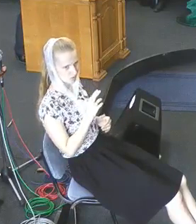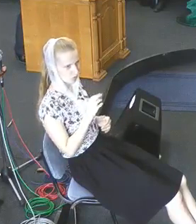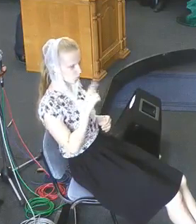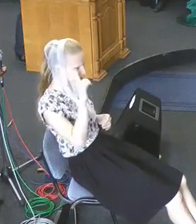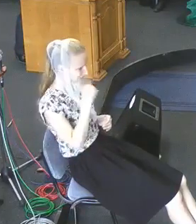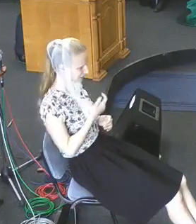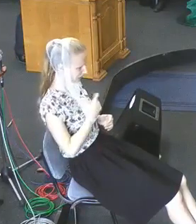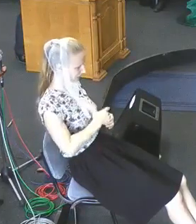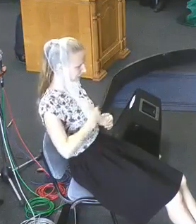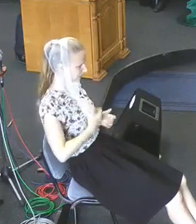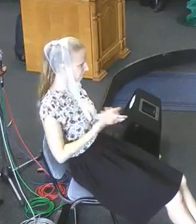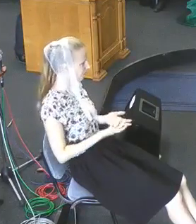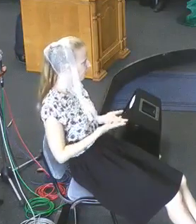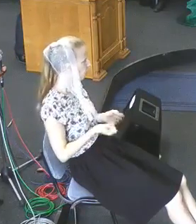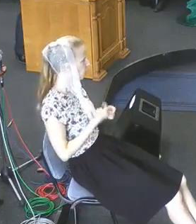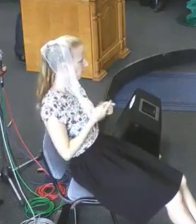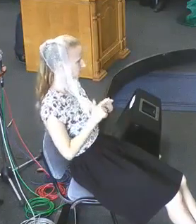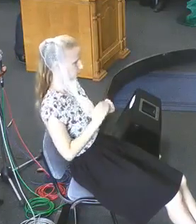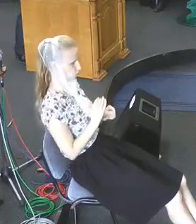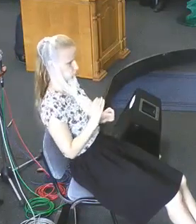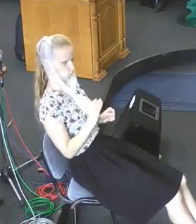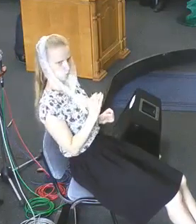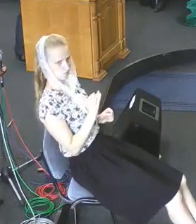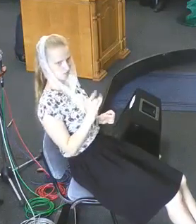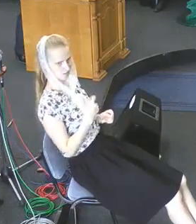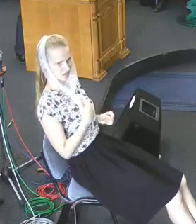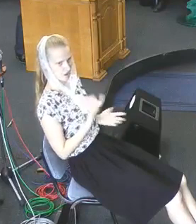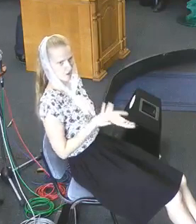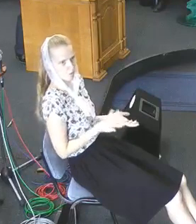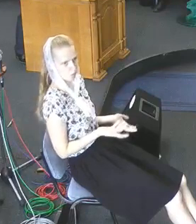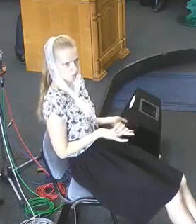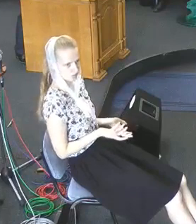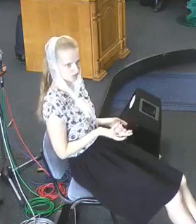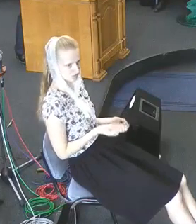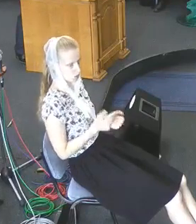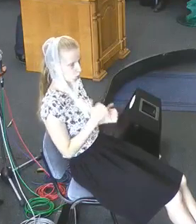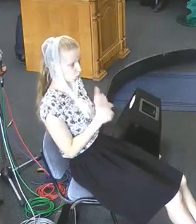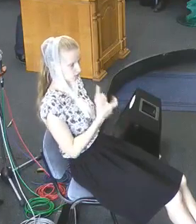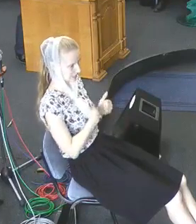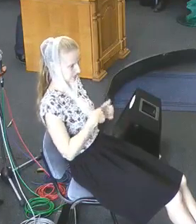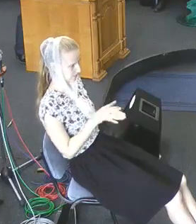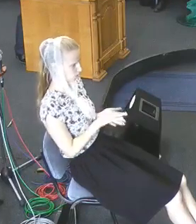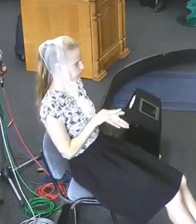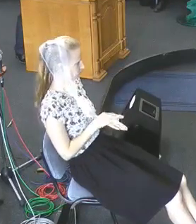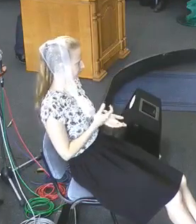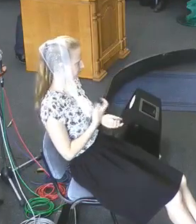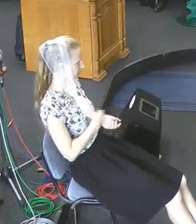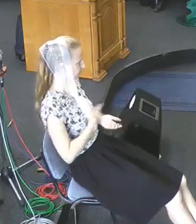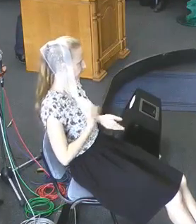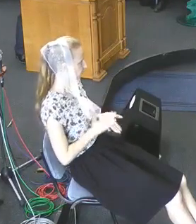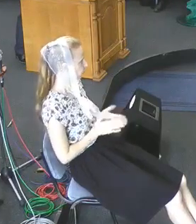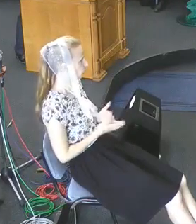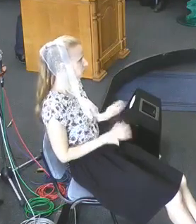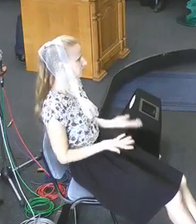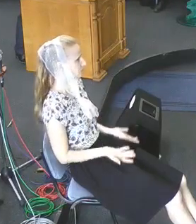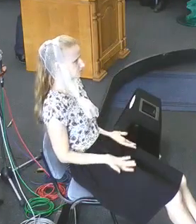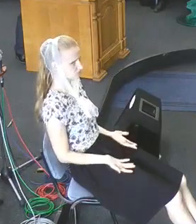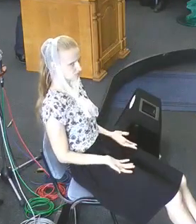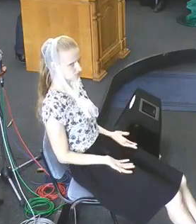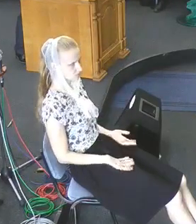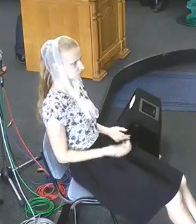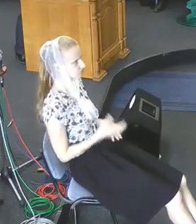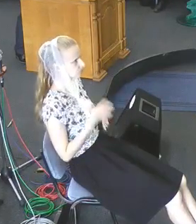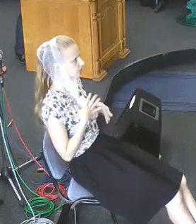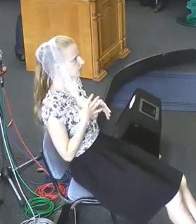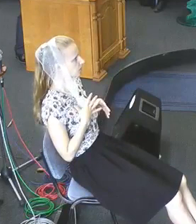і на якому щаблі, я би так сказав, він знаходиться. Кожен може дати оцінку своєму становищі. Щоб не так, як з